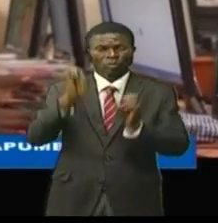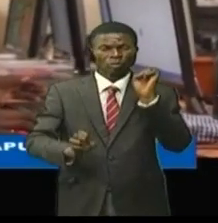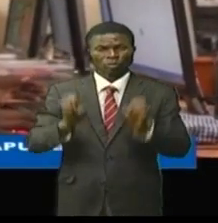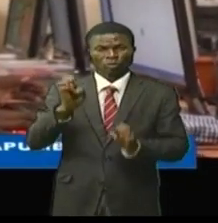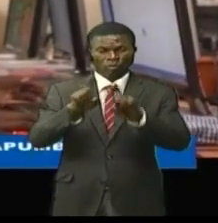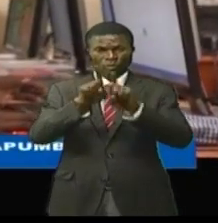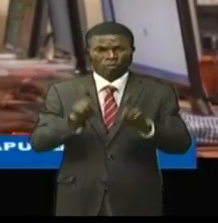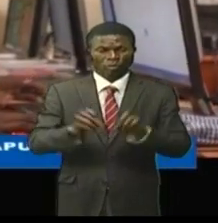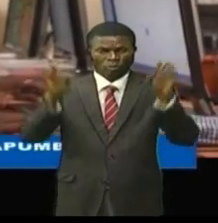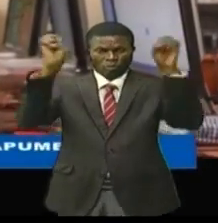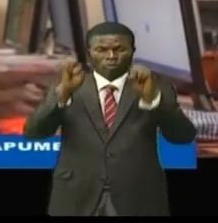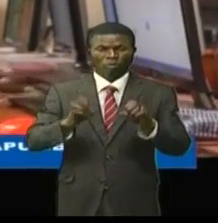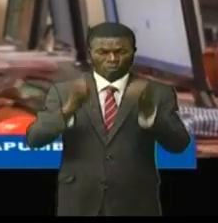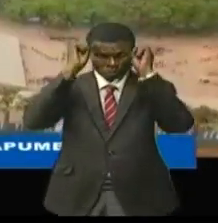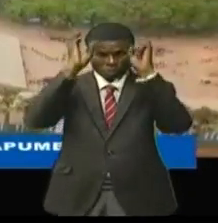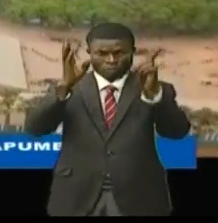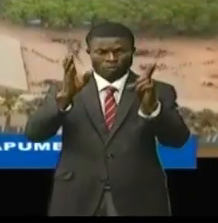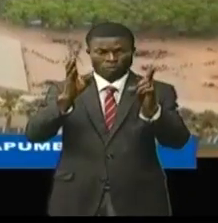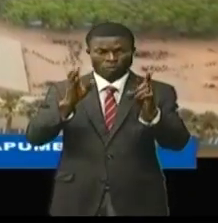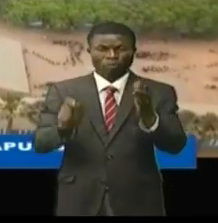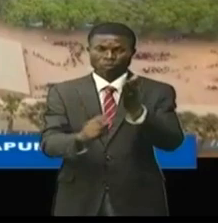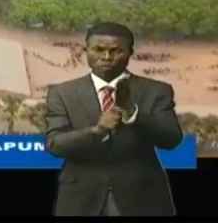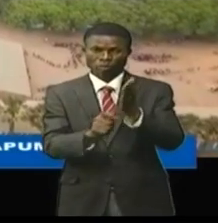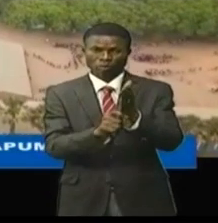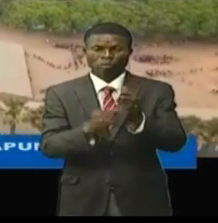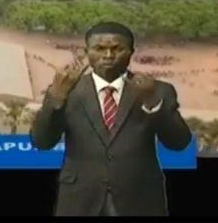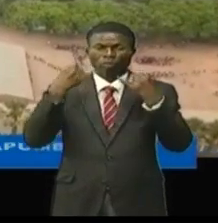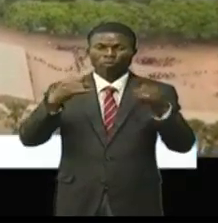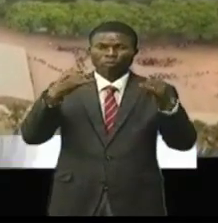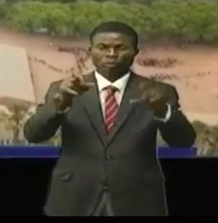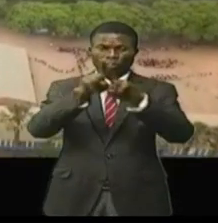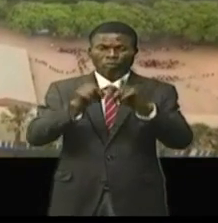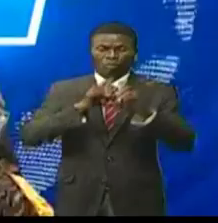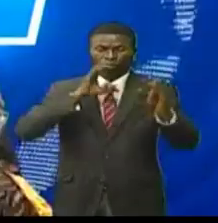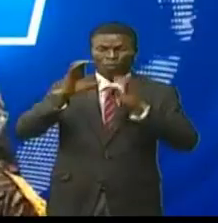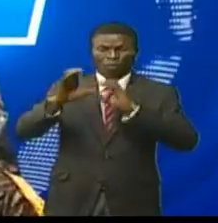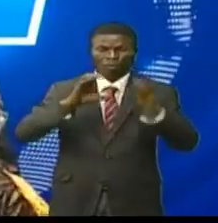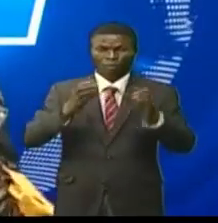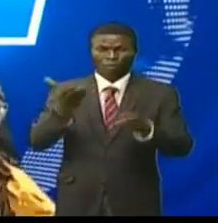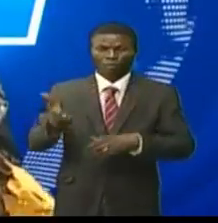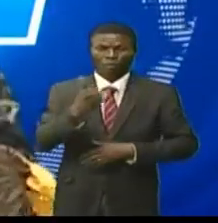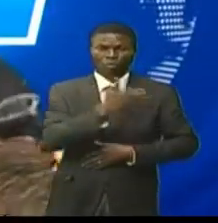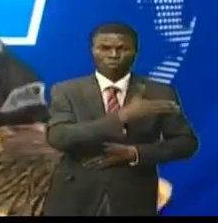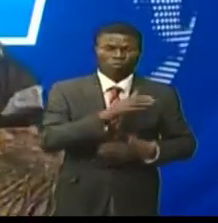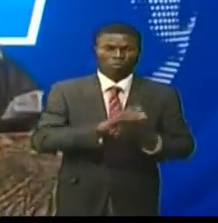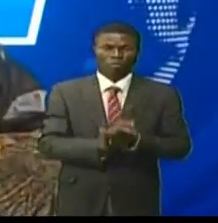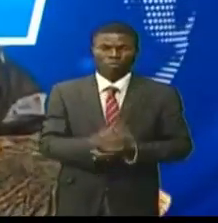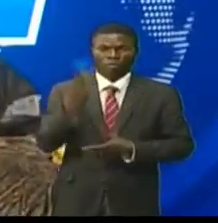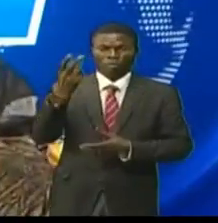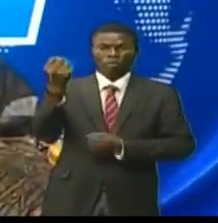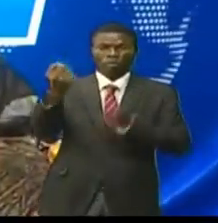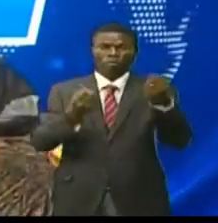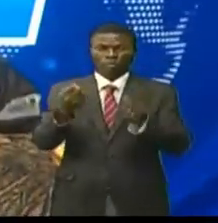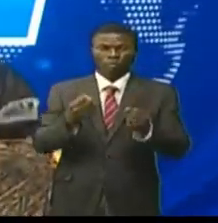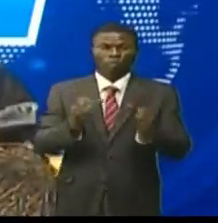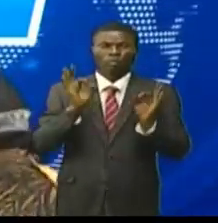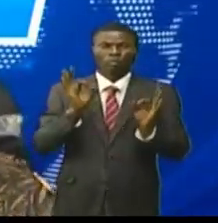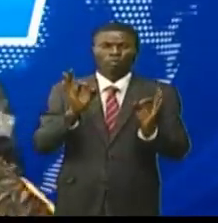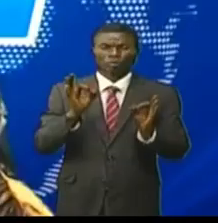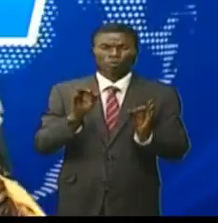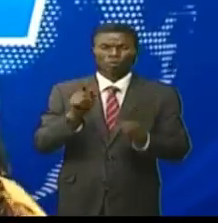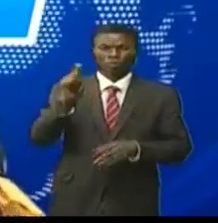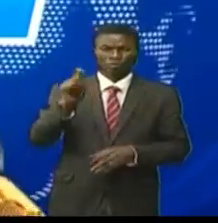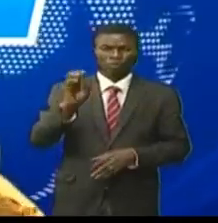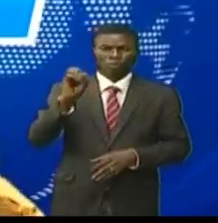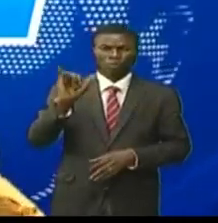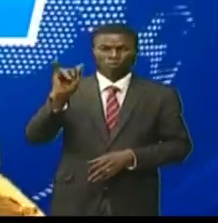de l'écosystème éducatif, des techniques de l'information et de la communication. Deux Jeeps Toyota Land Cruiser et